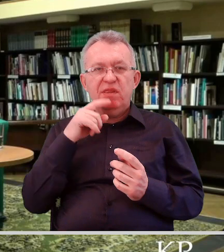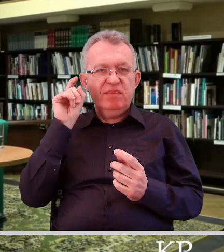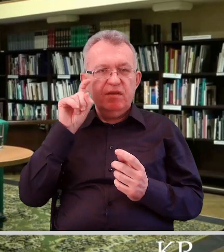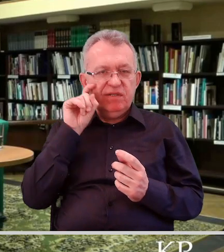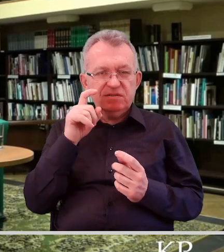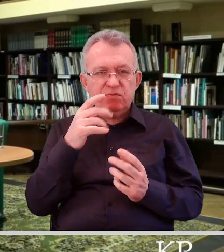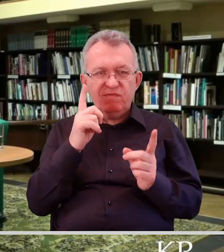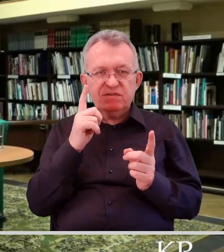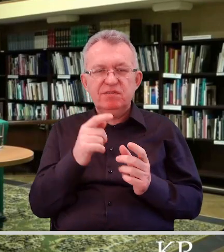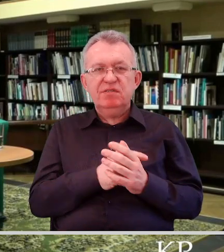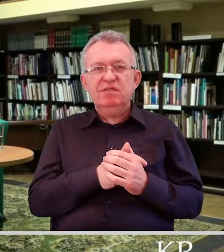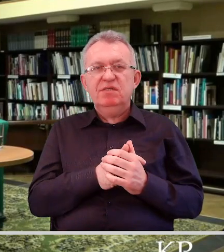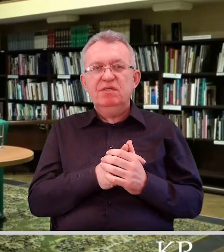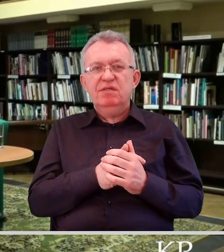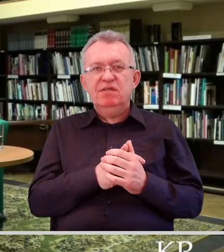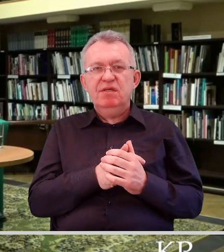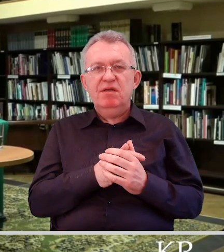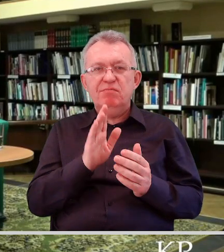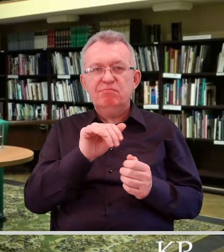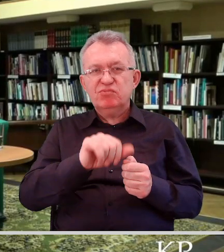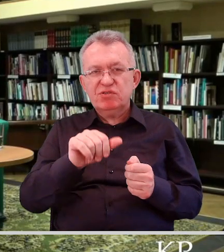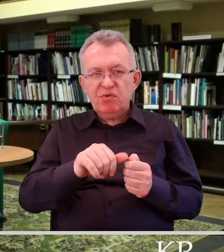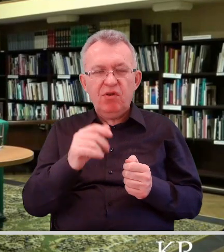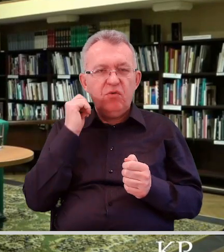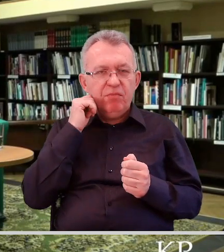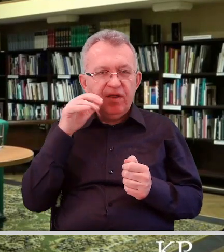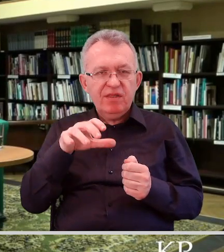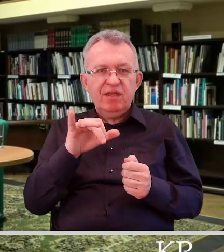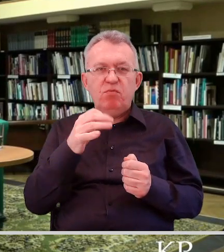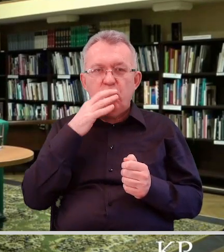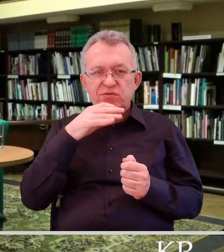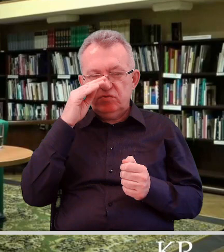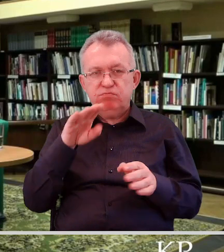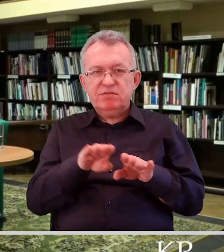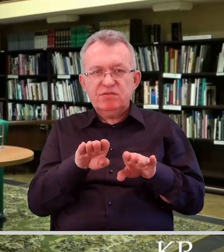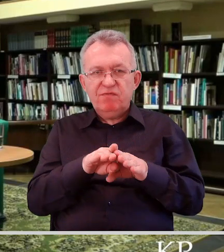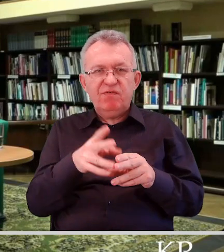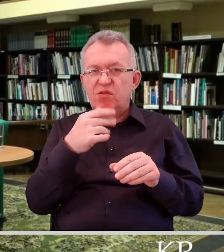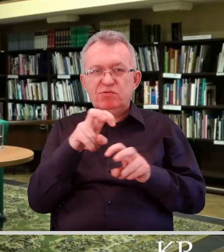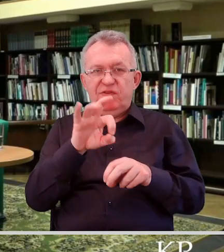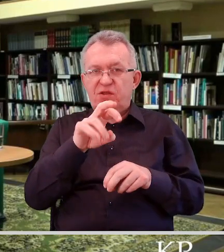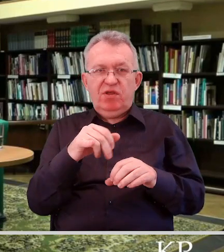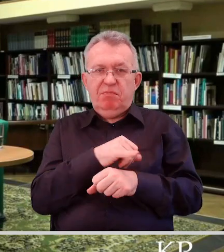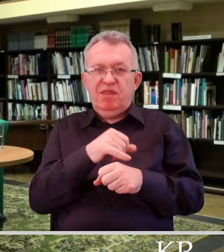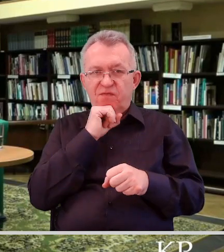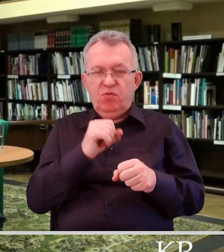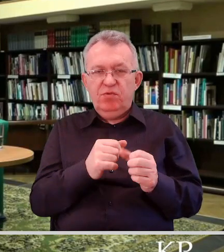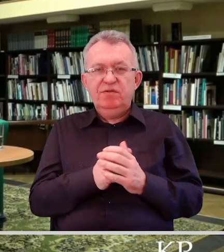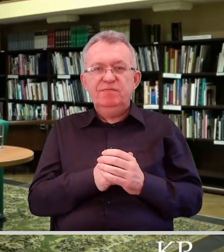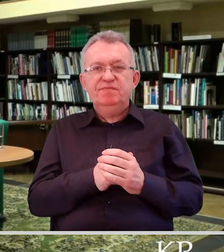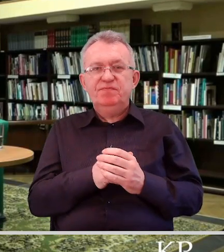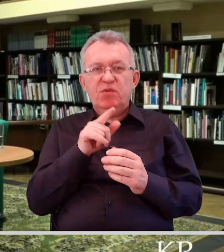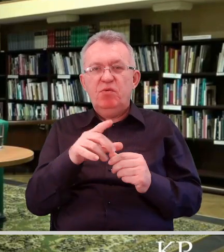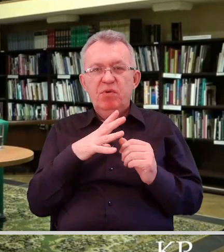niemieckie, więc panie w przedszkolu ani w młodszych klasach szkoły podstawowej nie używały tego imienia, bo to